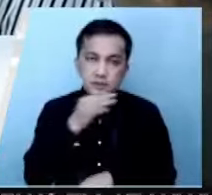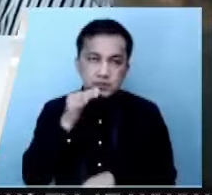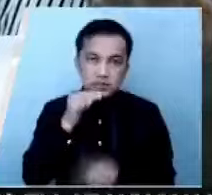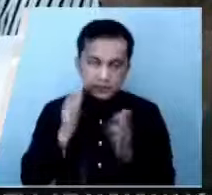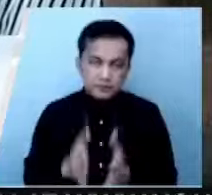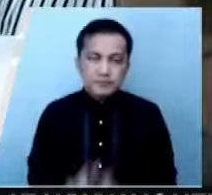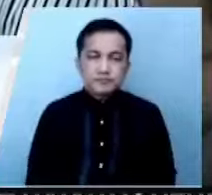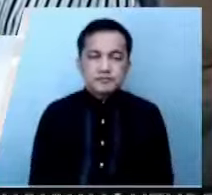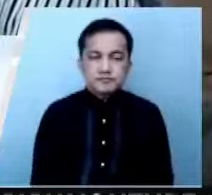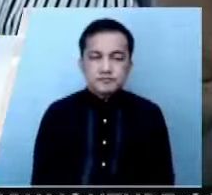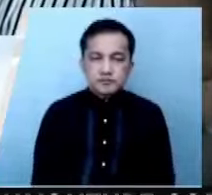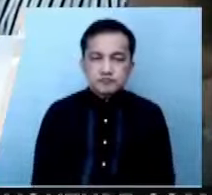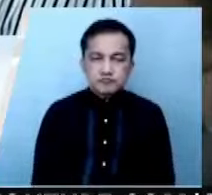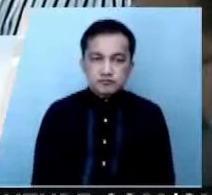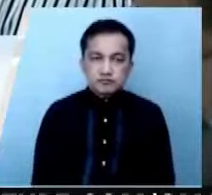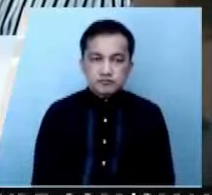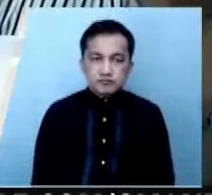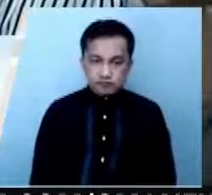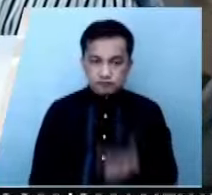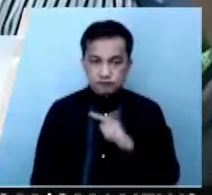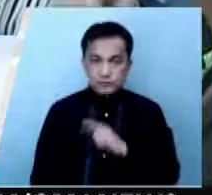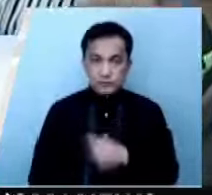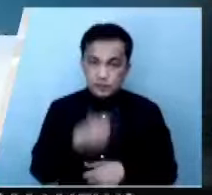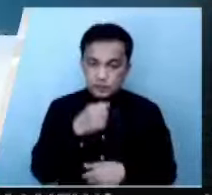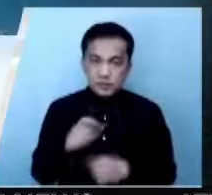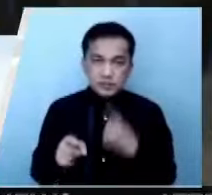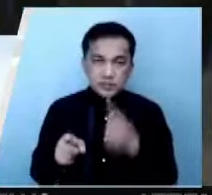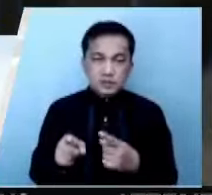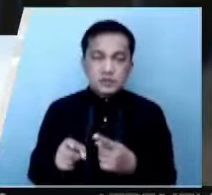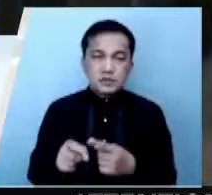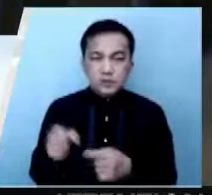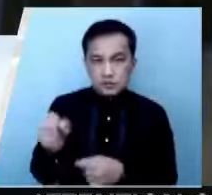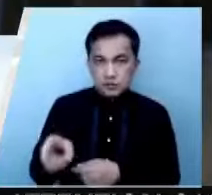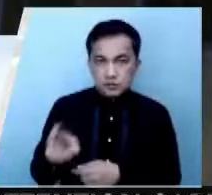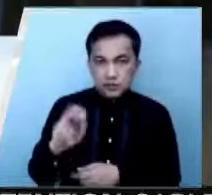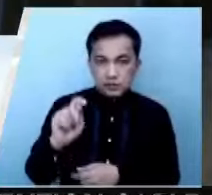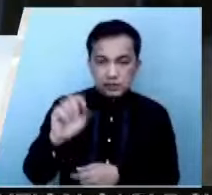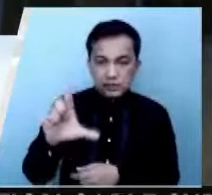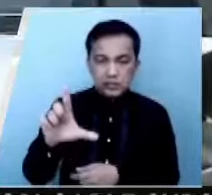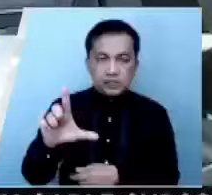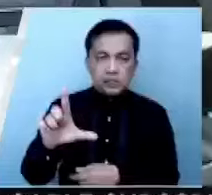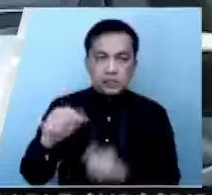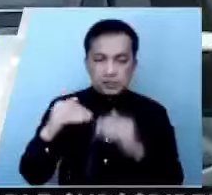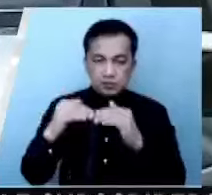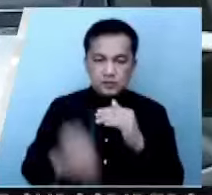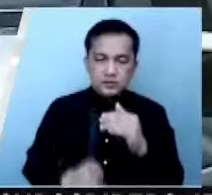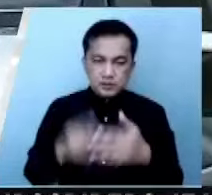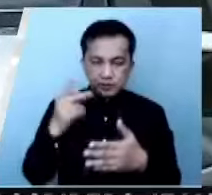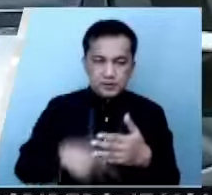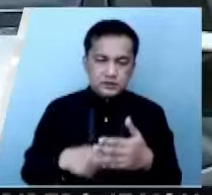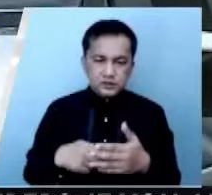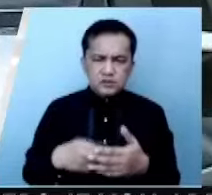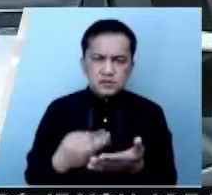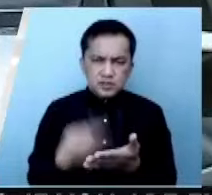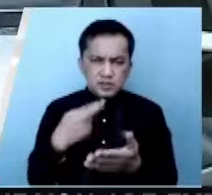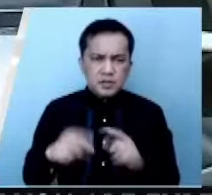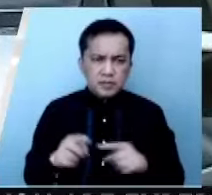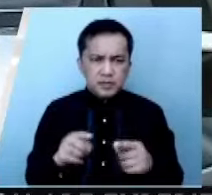Punto ng ilang kongresista, nang ipinatupad ang RTL, bumagsak ang presyo ng bigas. Pero nagbahal ito